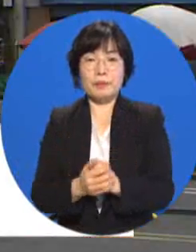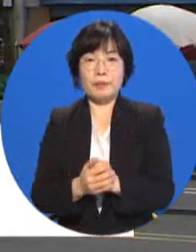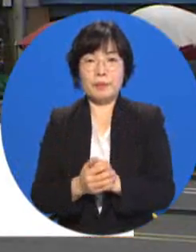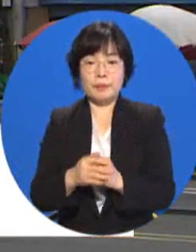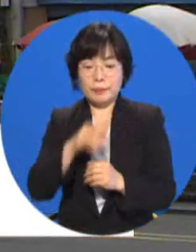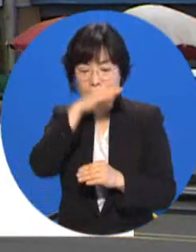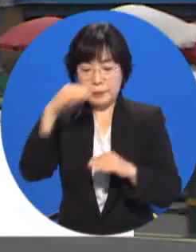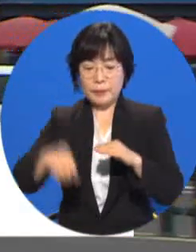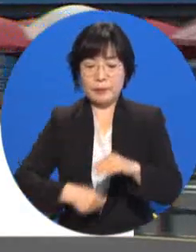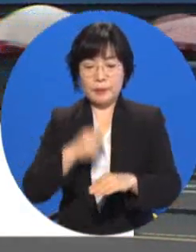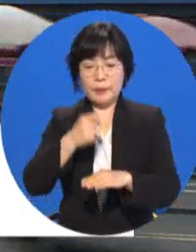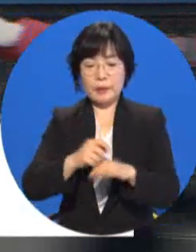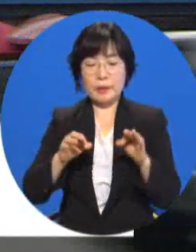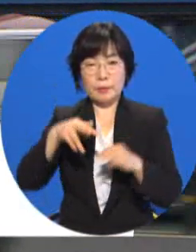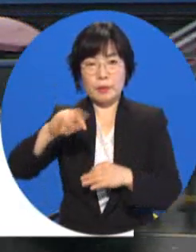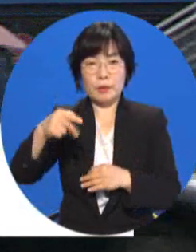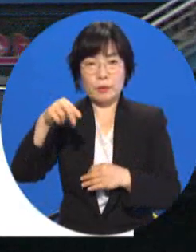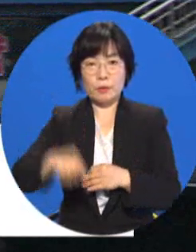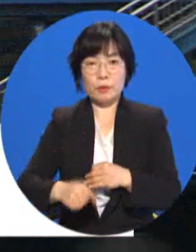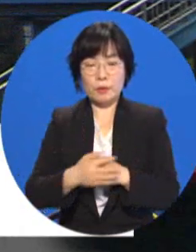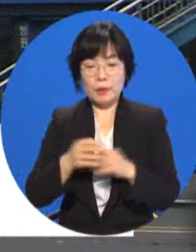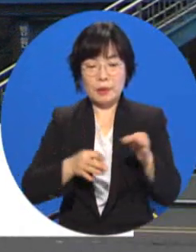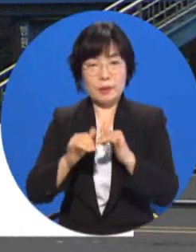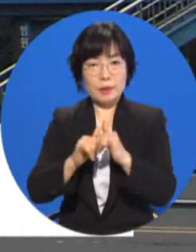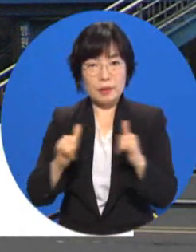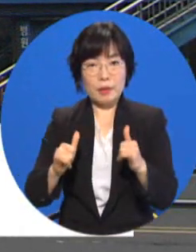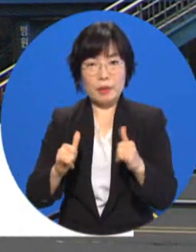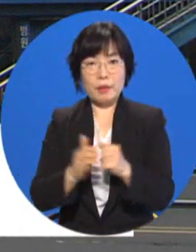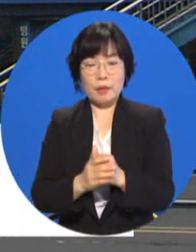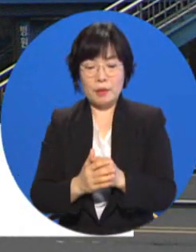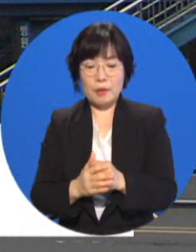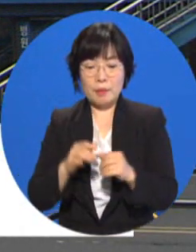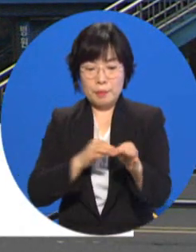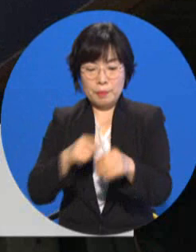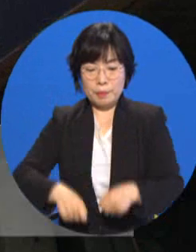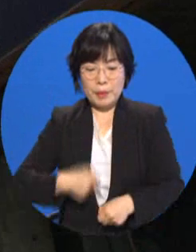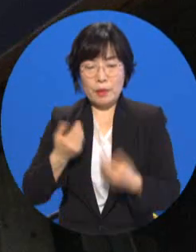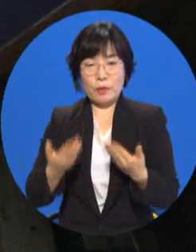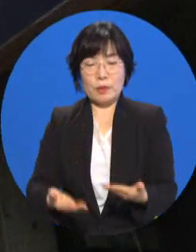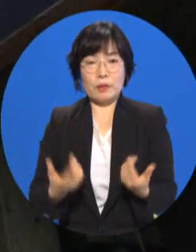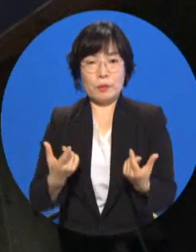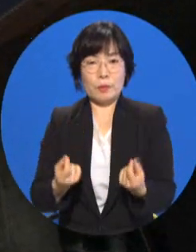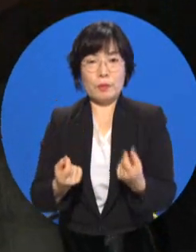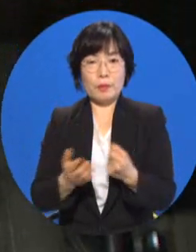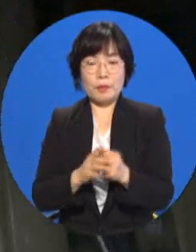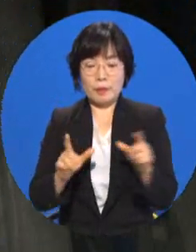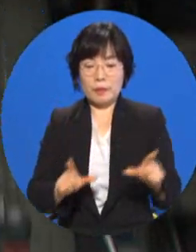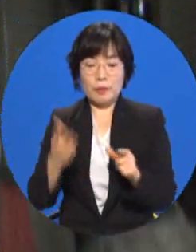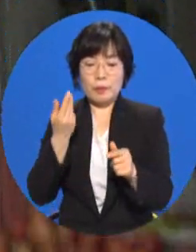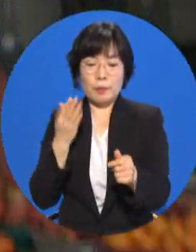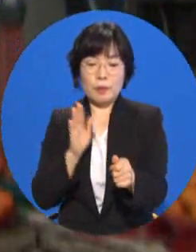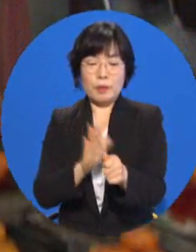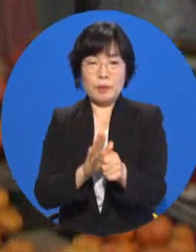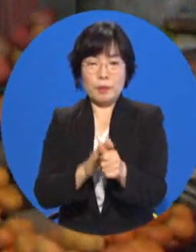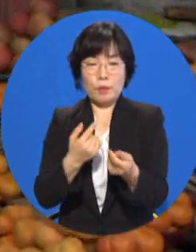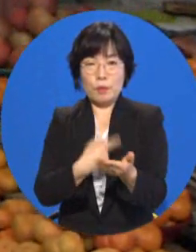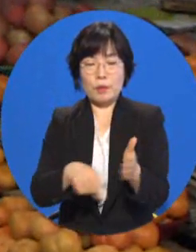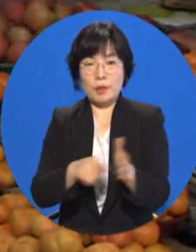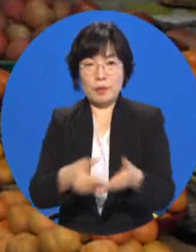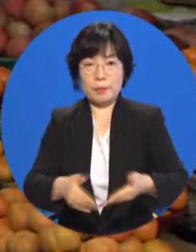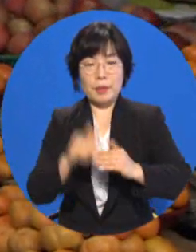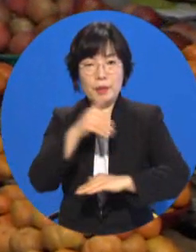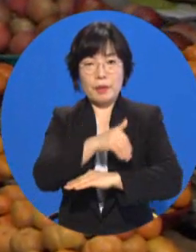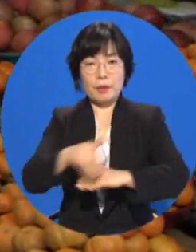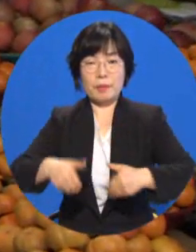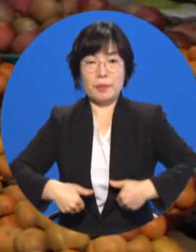정의당의 김진수 예비후보는 소상공인과 자영업자들이 사실상 휴업 상태라며 생계 대책을 즉시 수립하라고